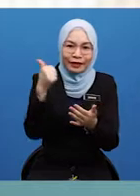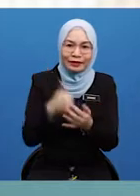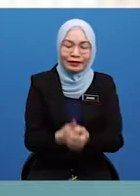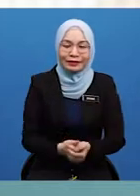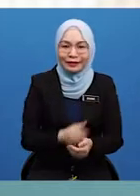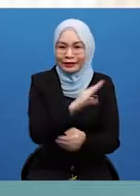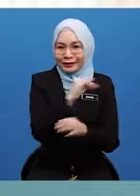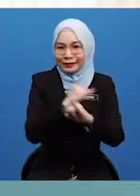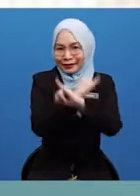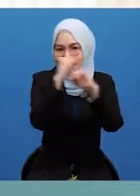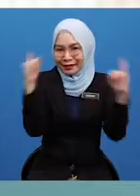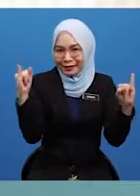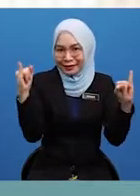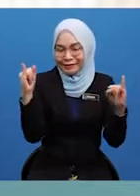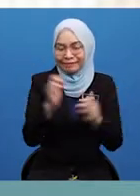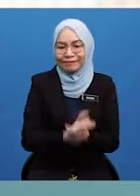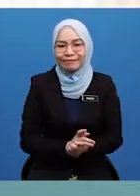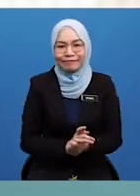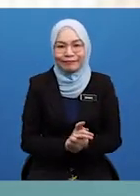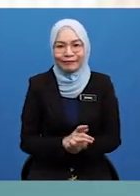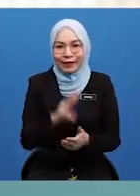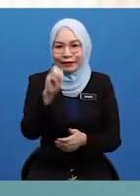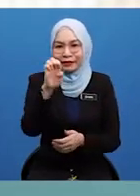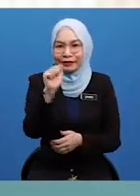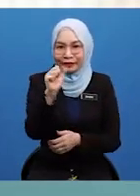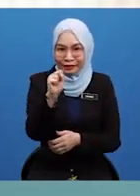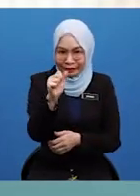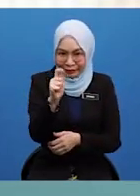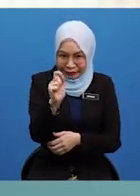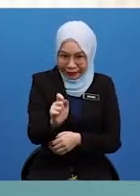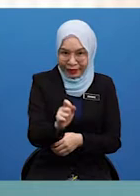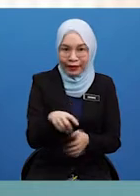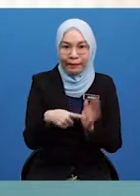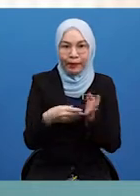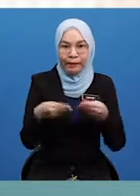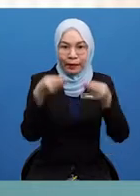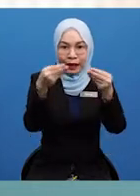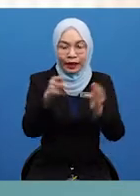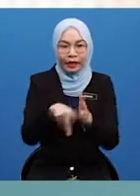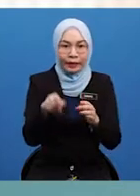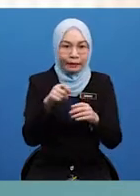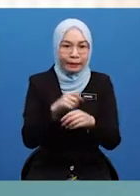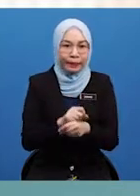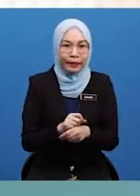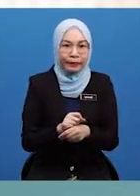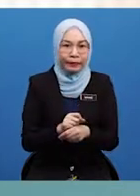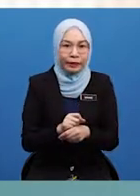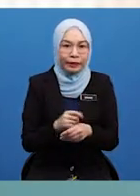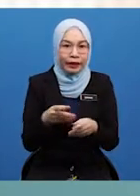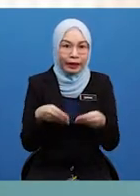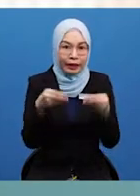memberikan perkhidmatan television beselit dan radio berbahaya